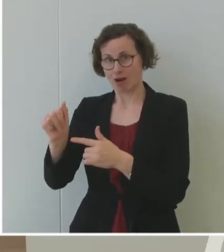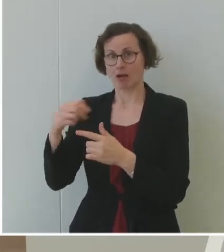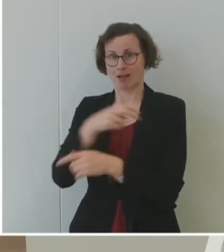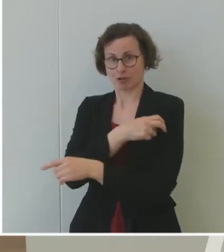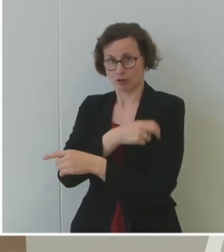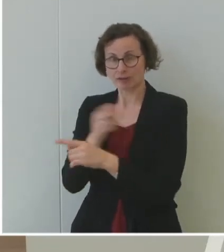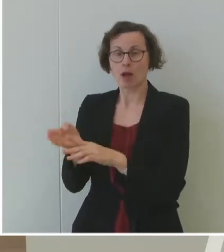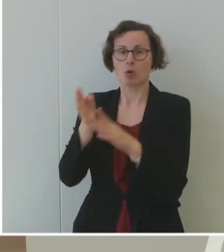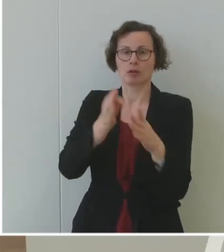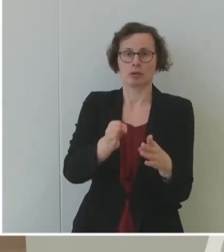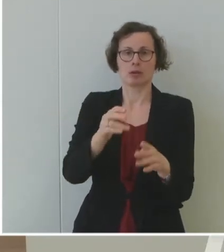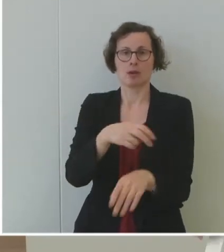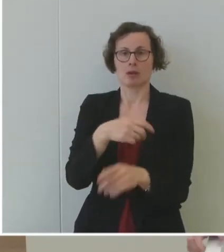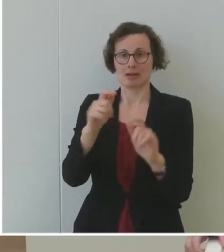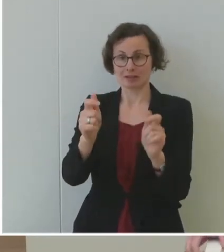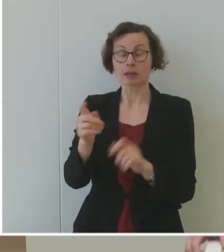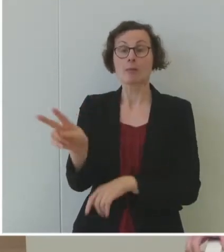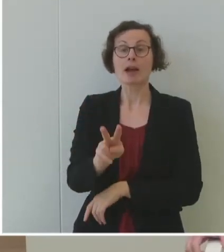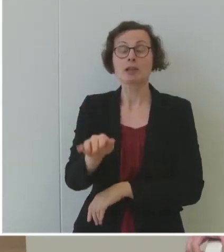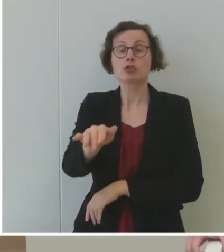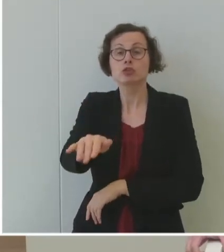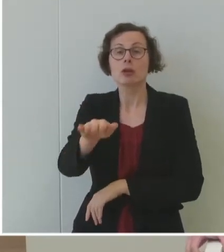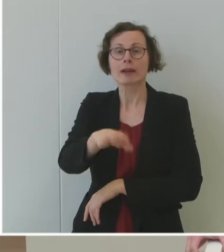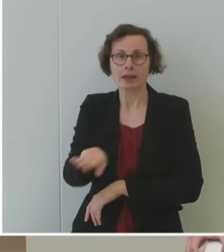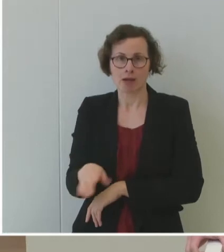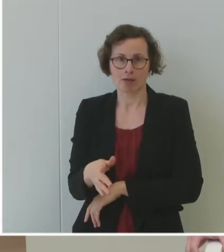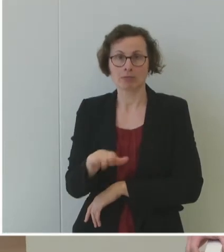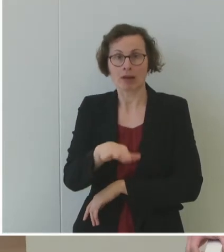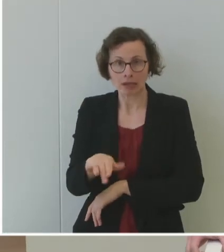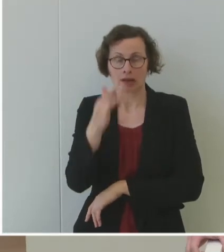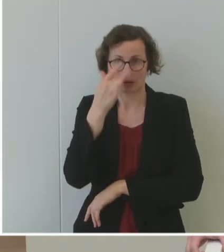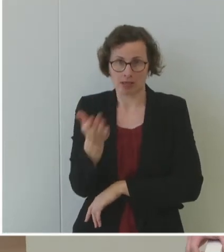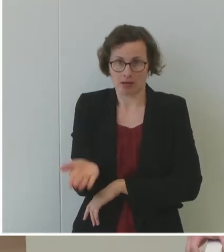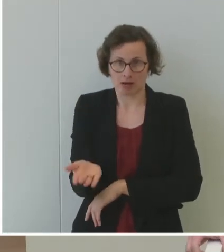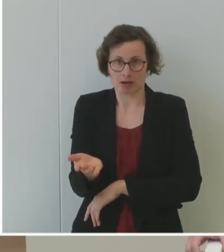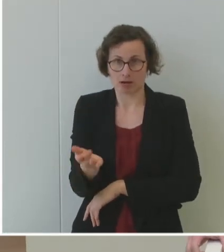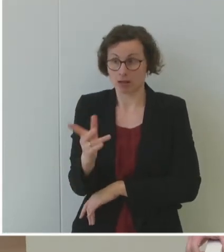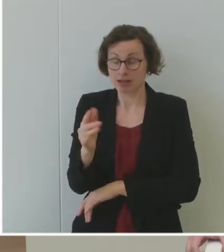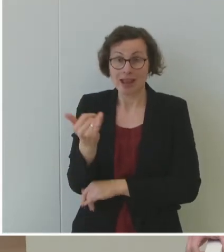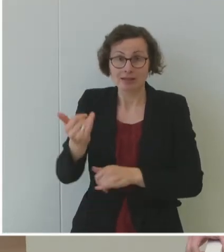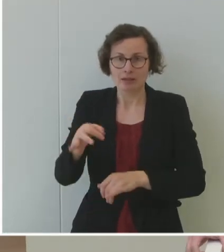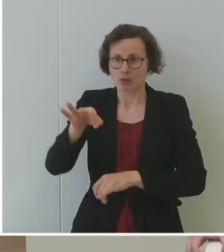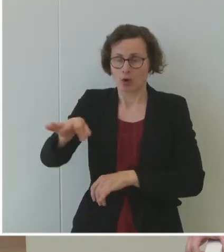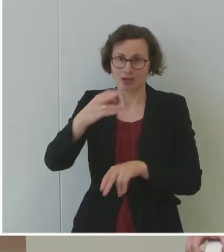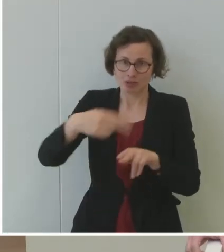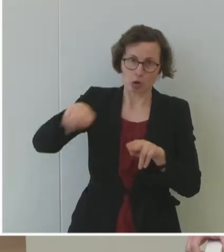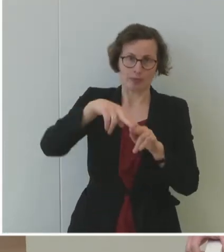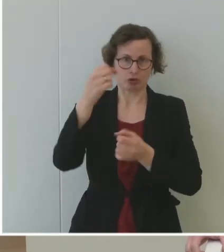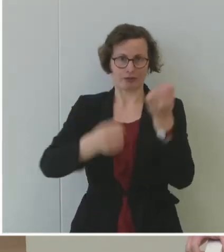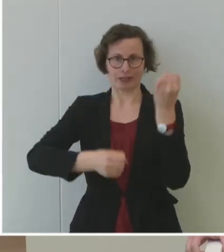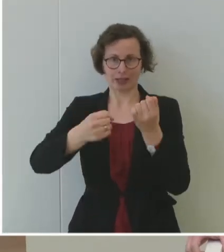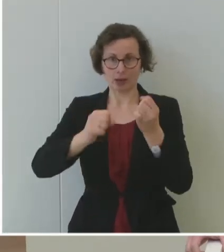die Kassierin, haben Kinder im Kita-Alter. Und als wäre alles nicht schon schwierig genug, müssen sie